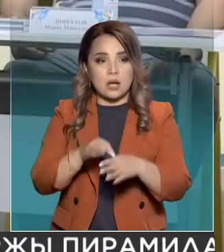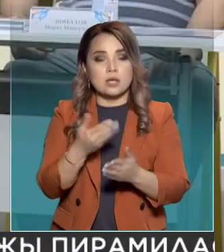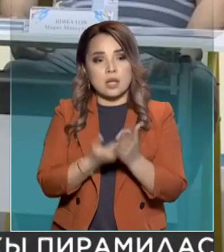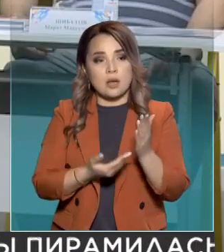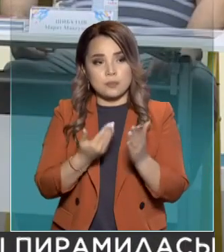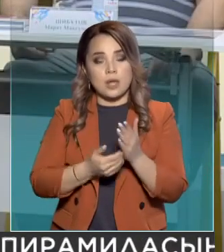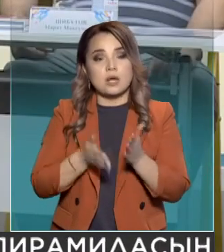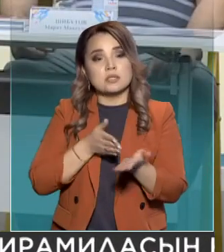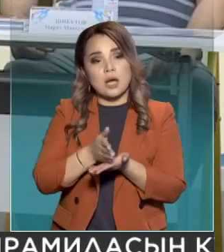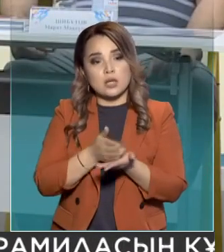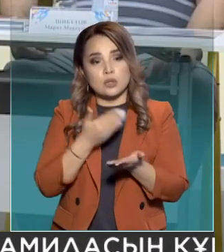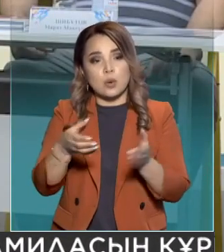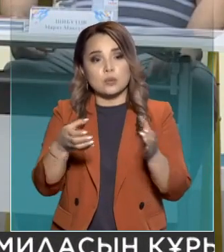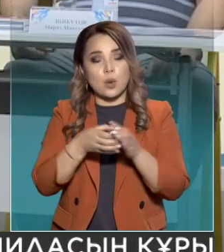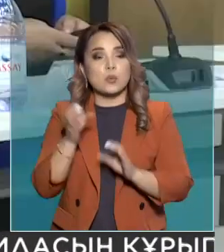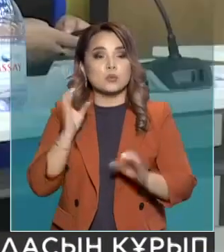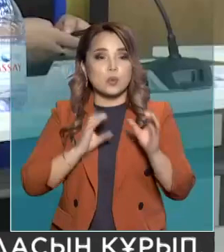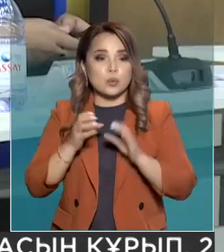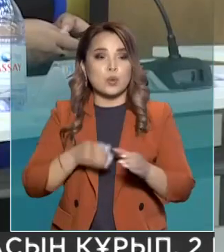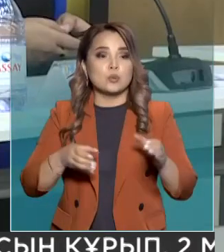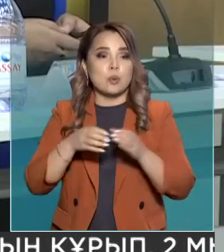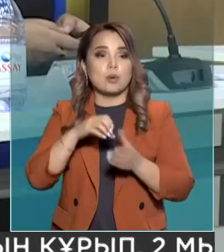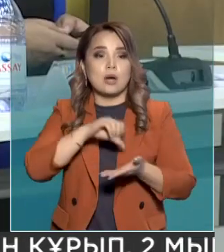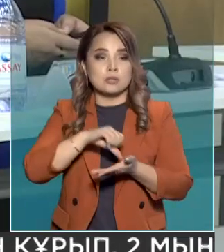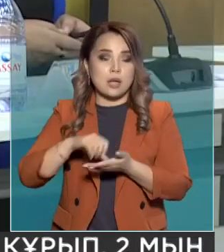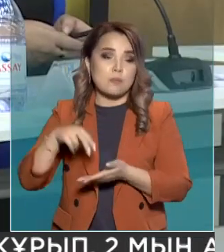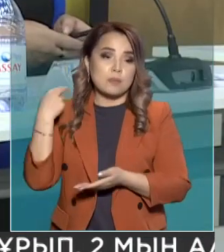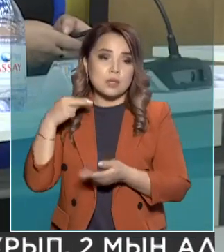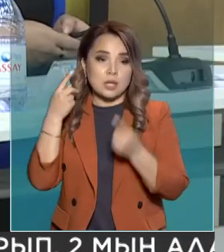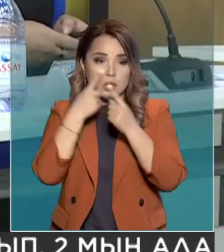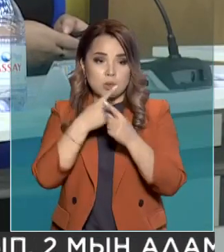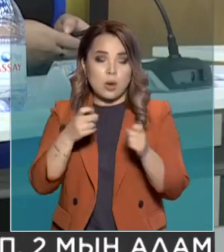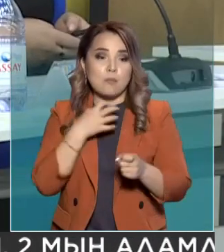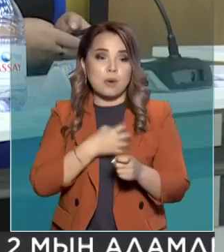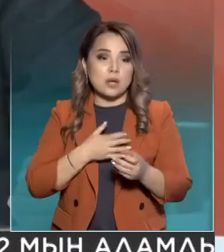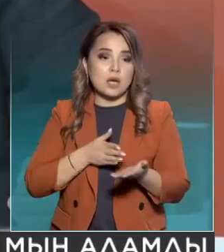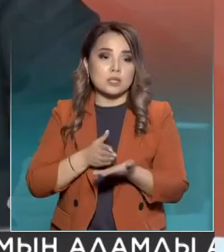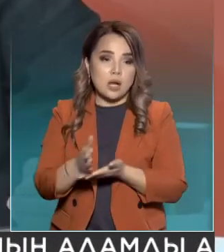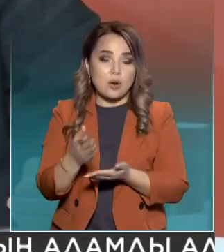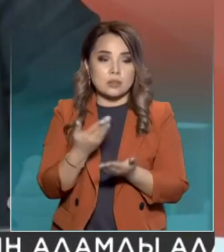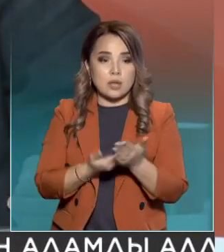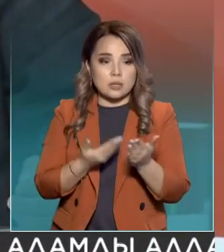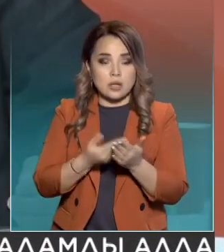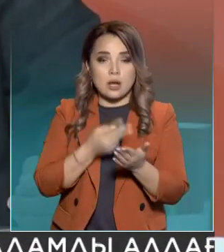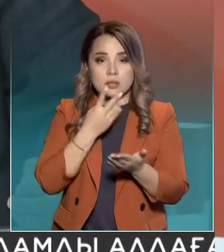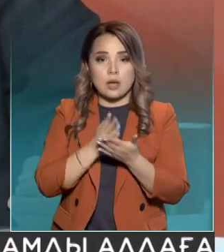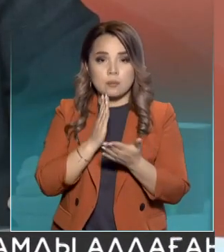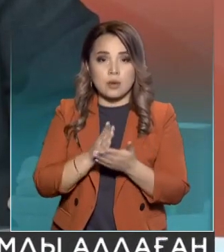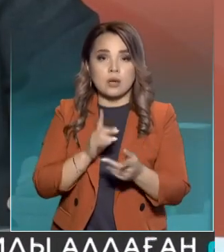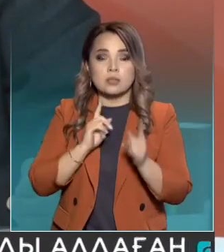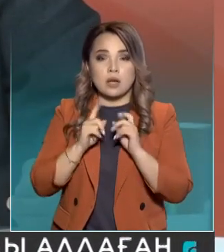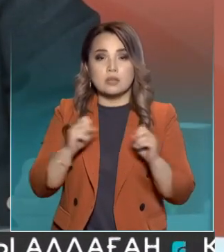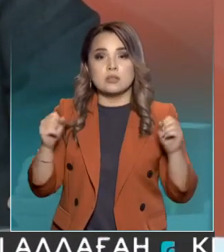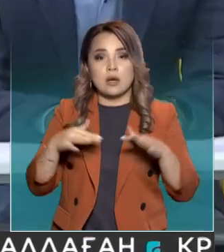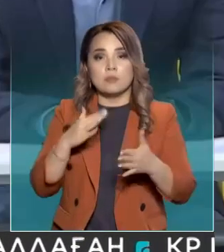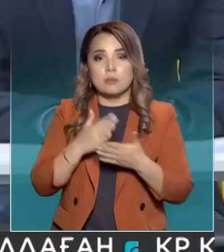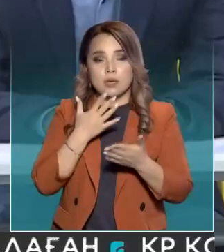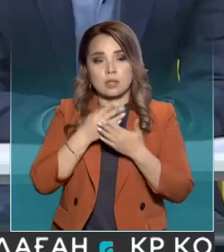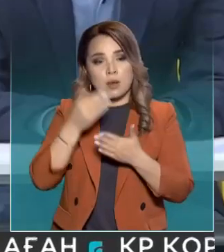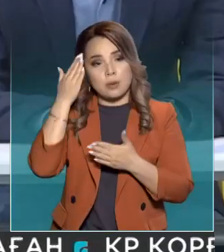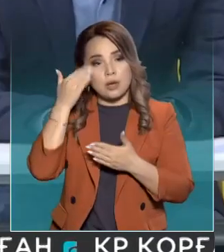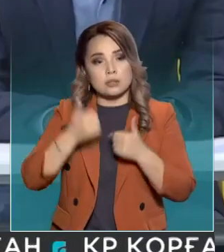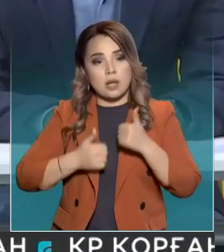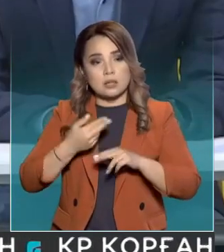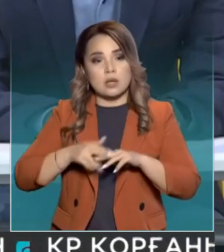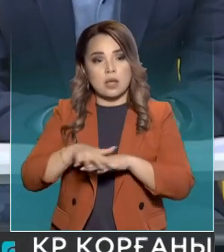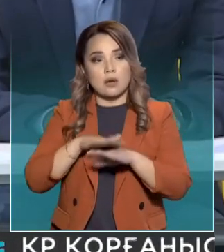сарапшылар, саясаттанушылар мен студенттер тобы қатысып, президент үндеуіндегі маңызды бағыттарды саралады. Жиын дебат ретінде өтті. Пікірталас